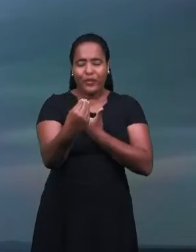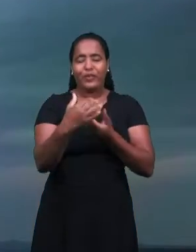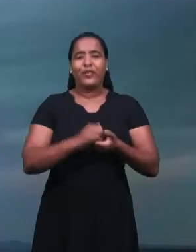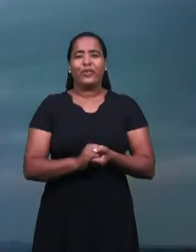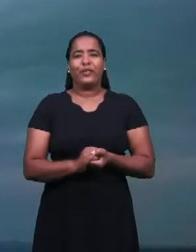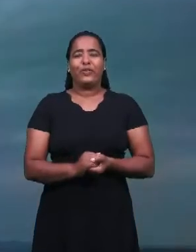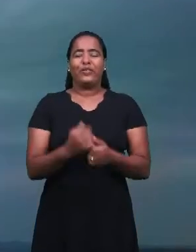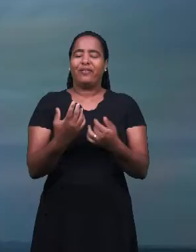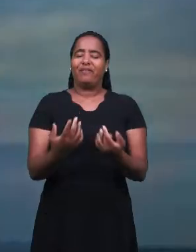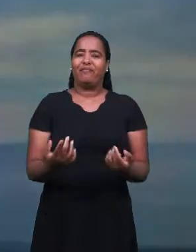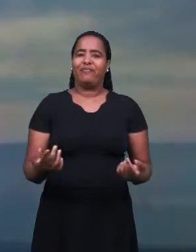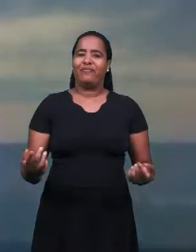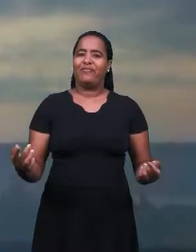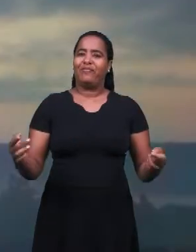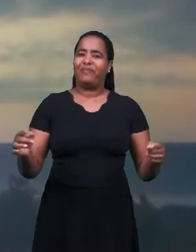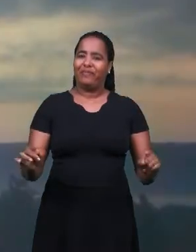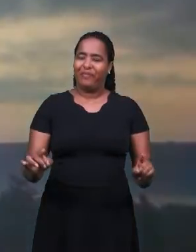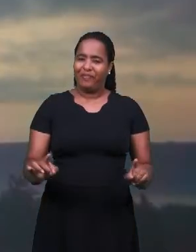это время.